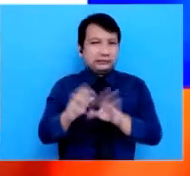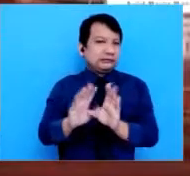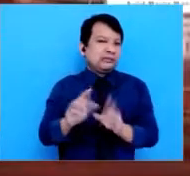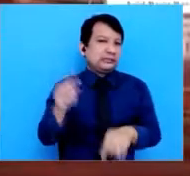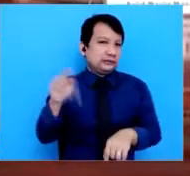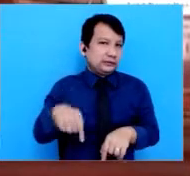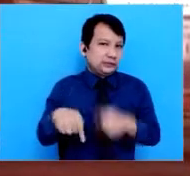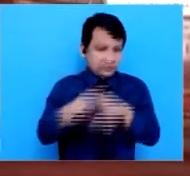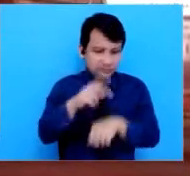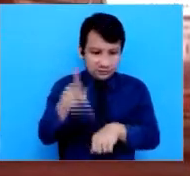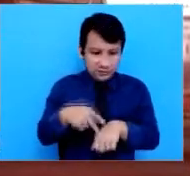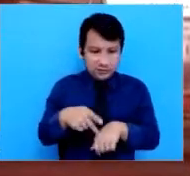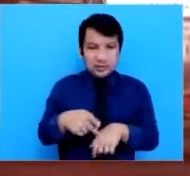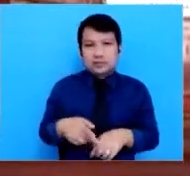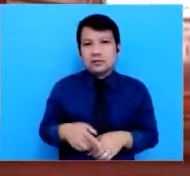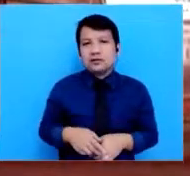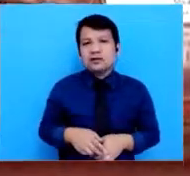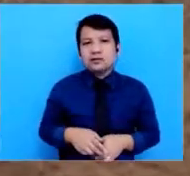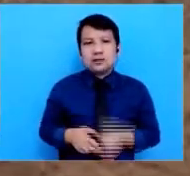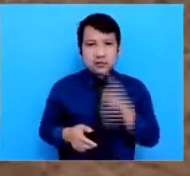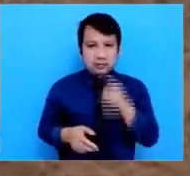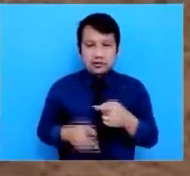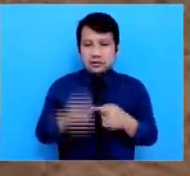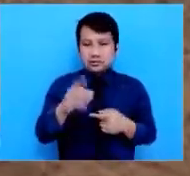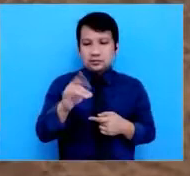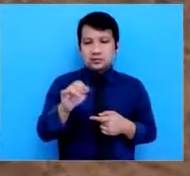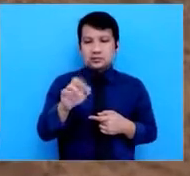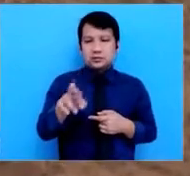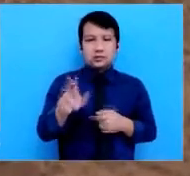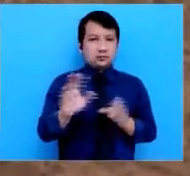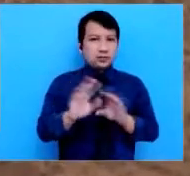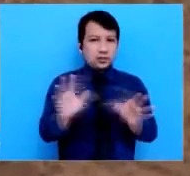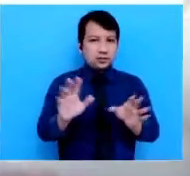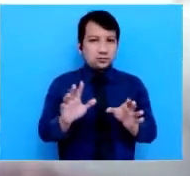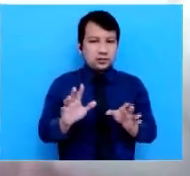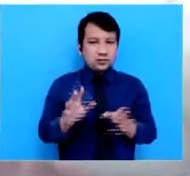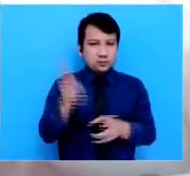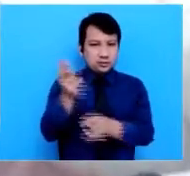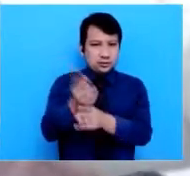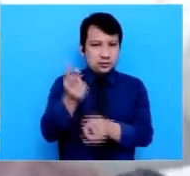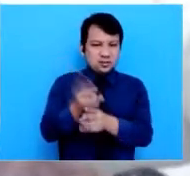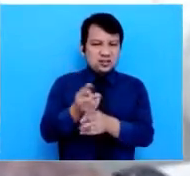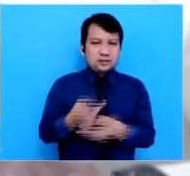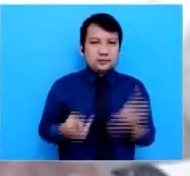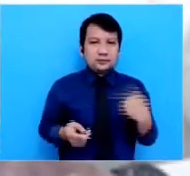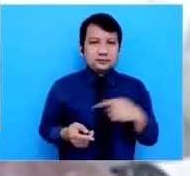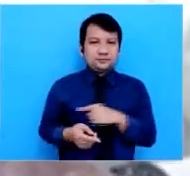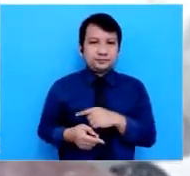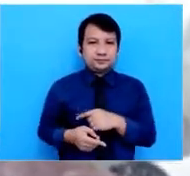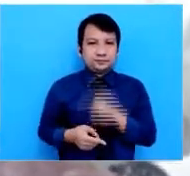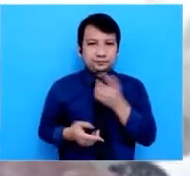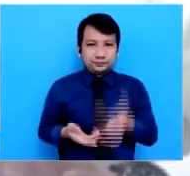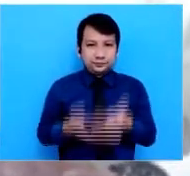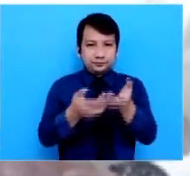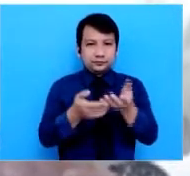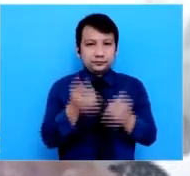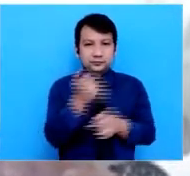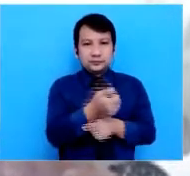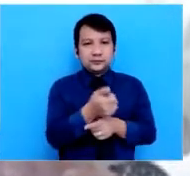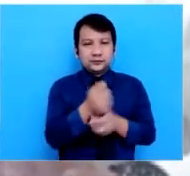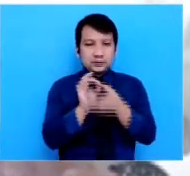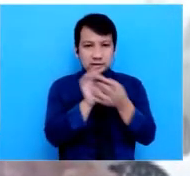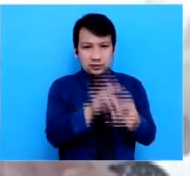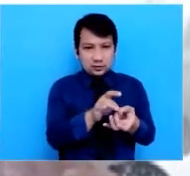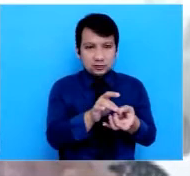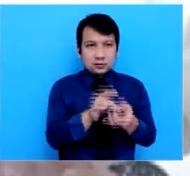natin. Pagtitiyak naman ng DENR, hindi sila nagpapabaya. Yung lifting man ay in accordance with